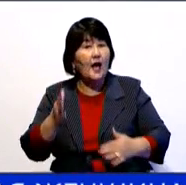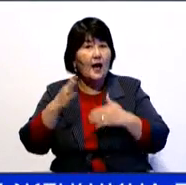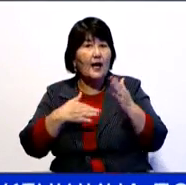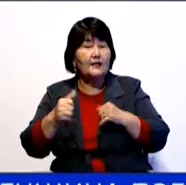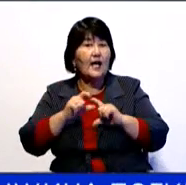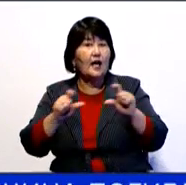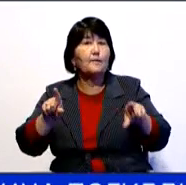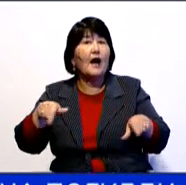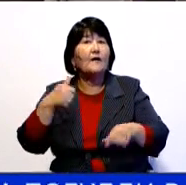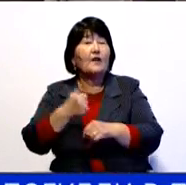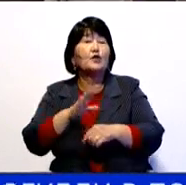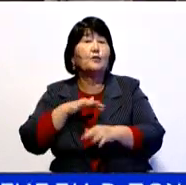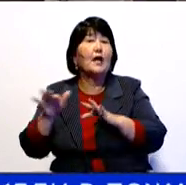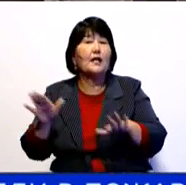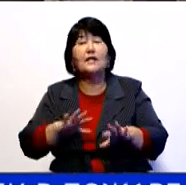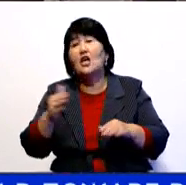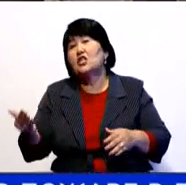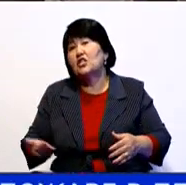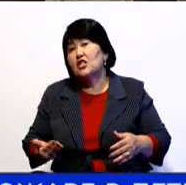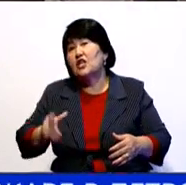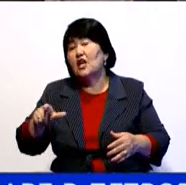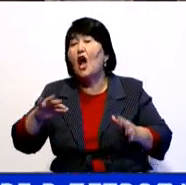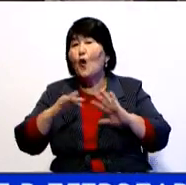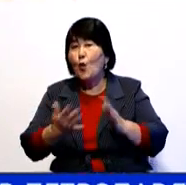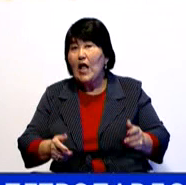строительстве объекта в основном были задействованы жители аула.